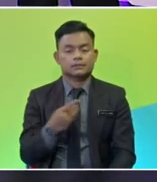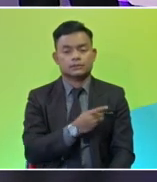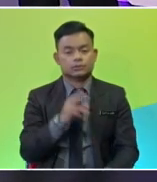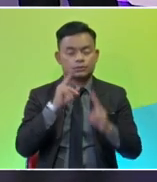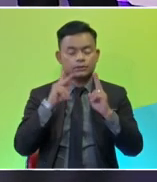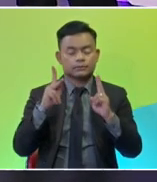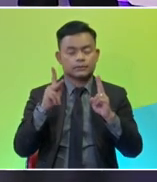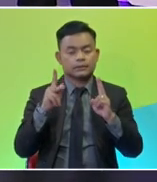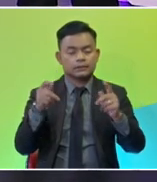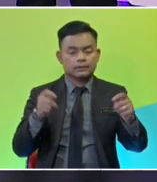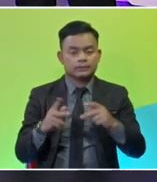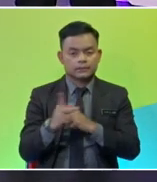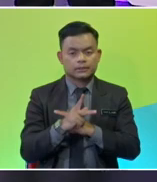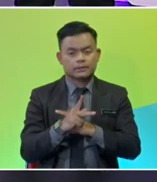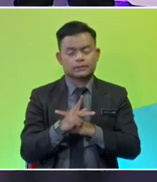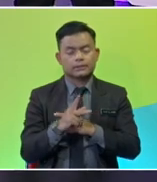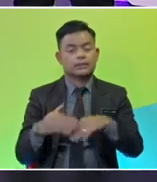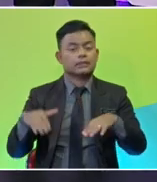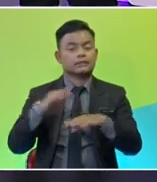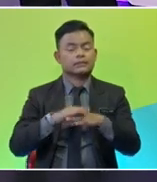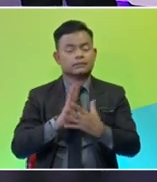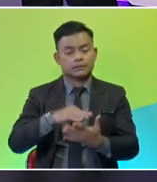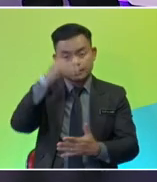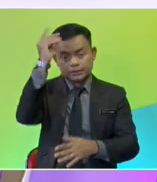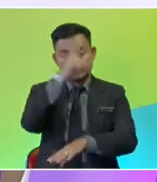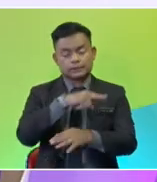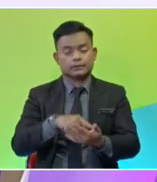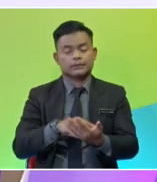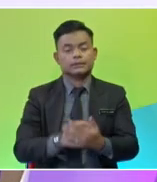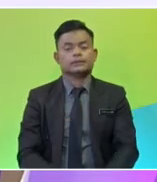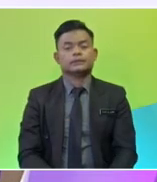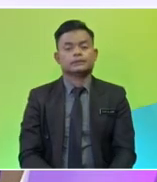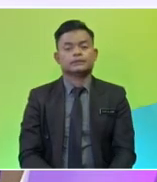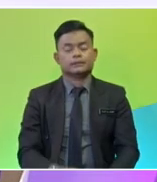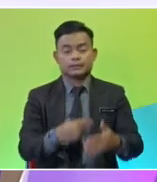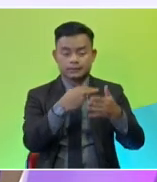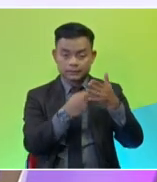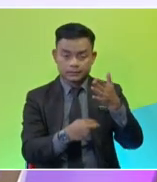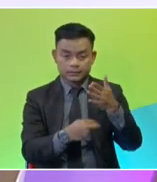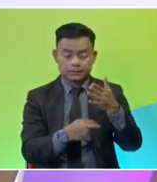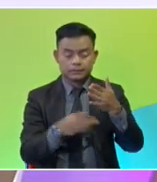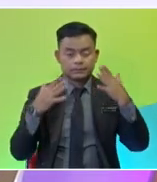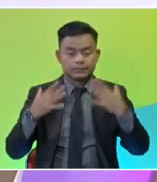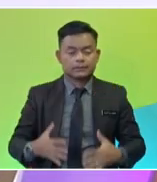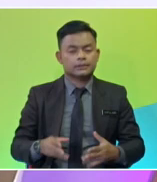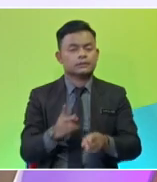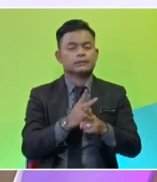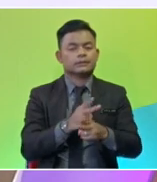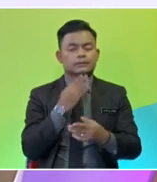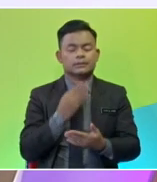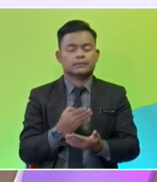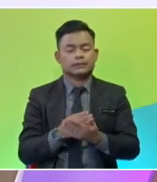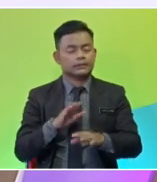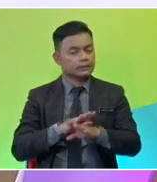ya di atas pembelajaran kita pada hari ini dan harga ibadah anda dan jaga baik-baik dan jangan lupa jangan duduk-duduk saja